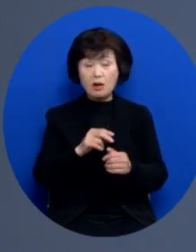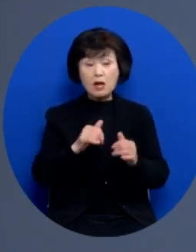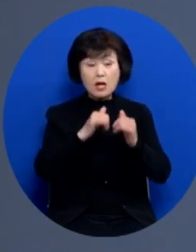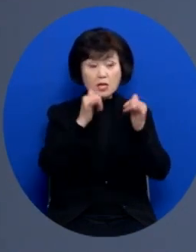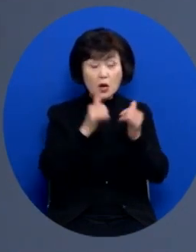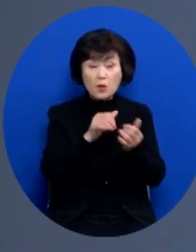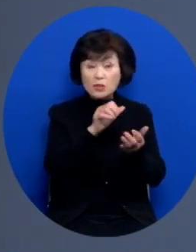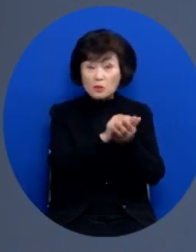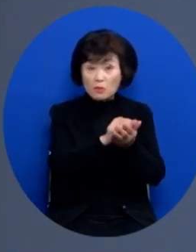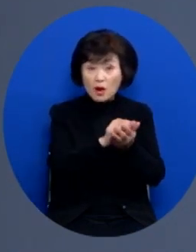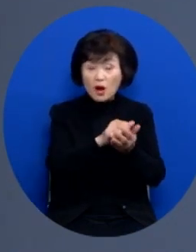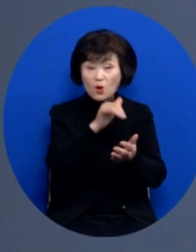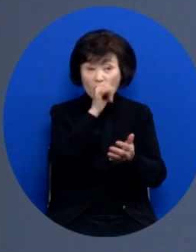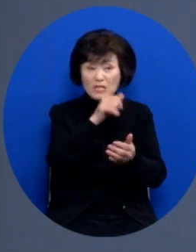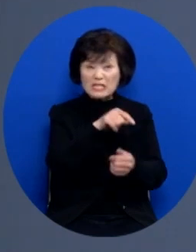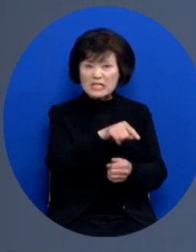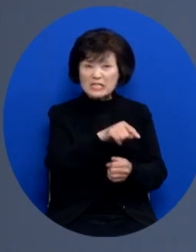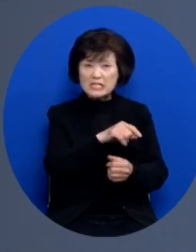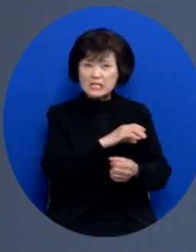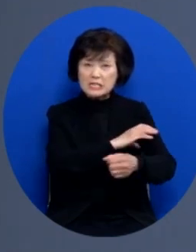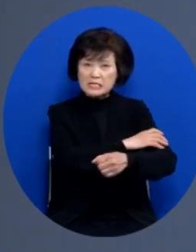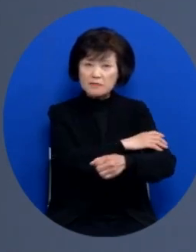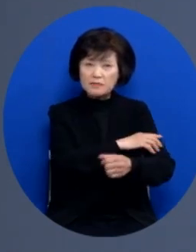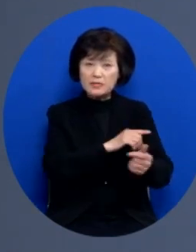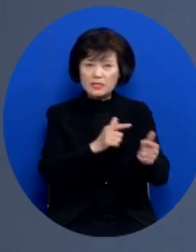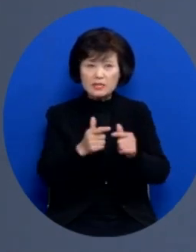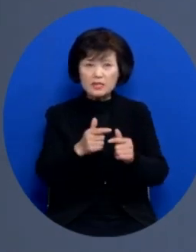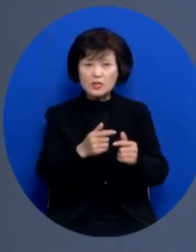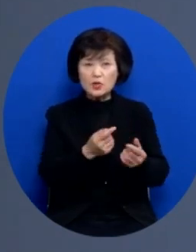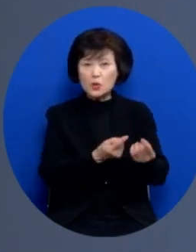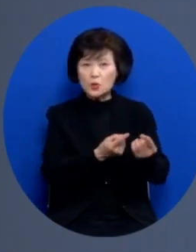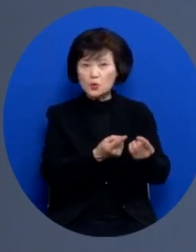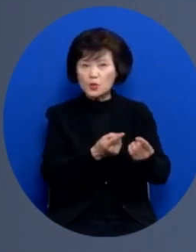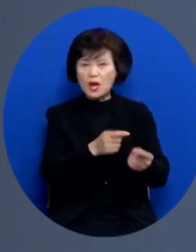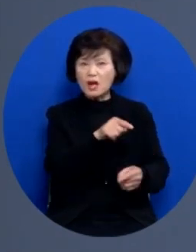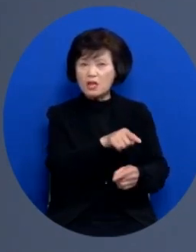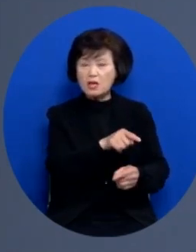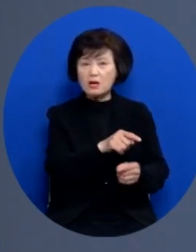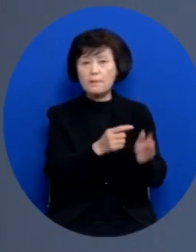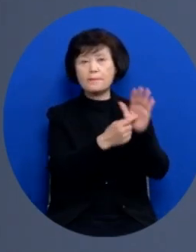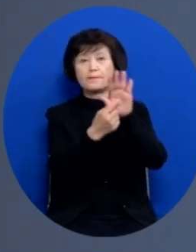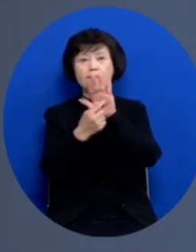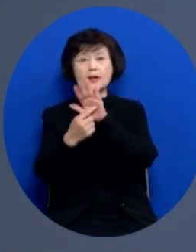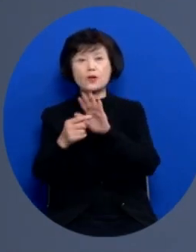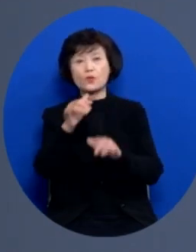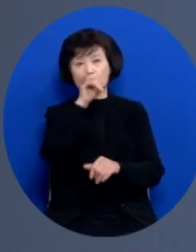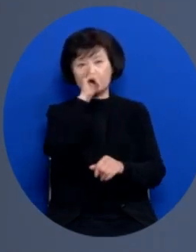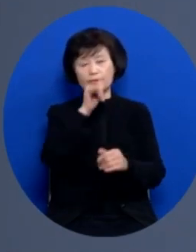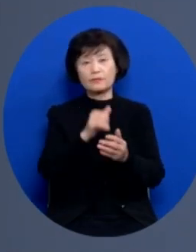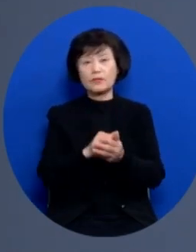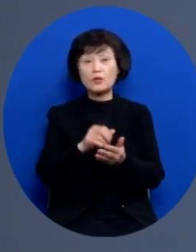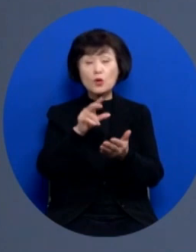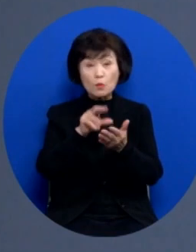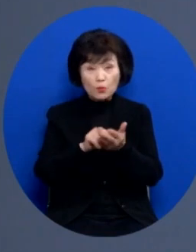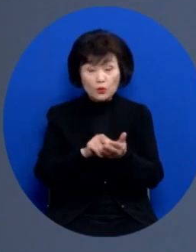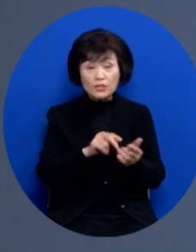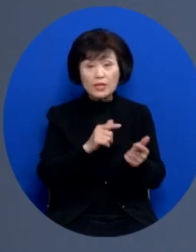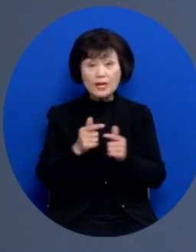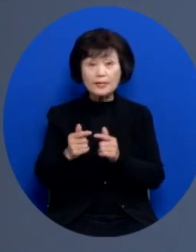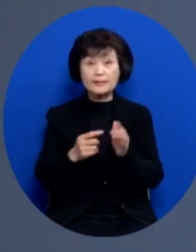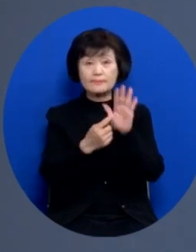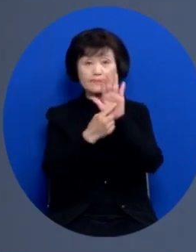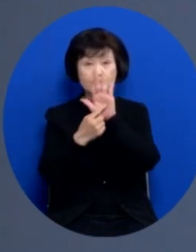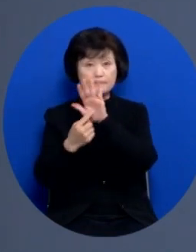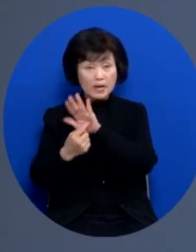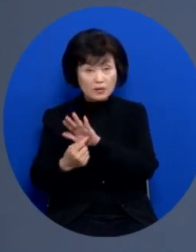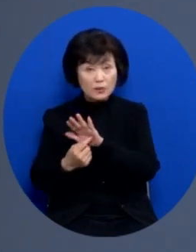의해서 조장되고 있다는 사실을 알게 되었습니다. 그래서 이러한 문제들도 역시 우리가 알리고 또